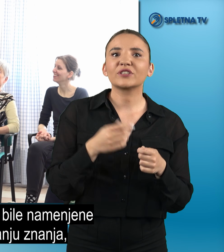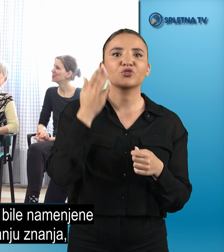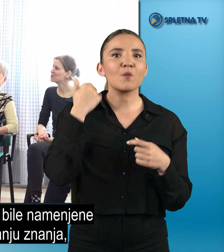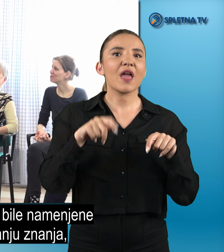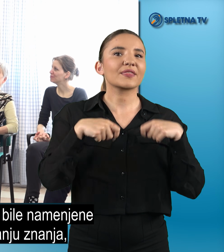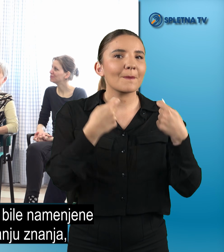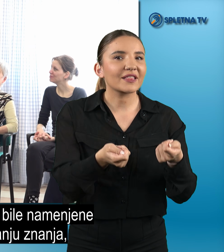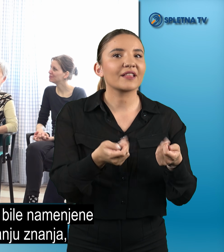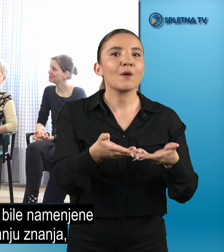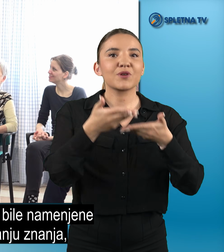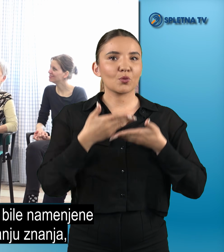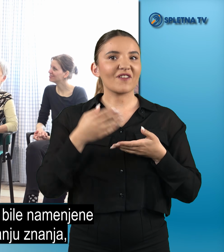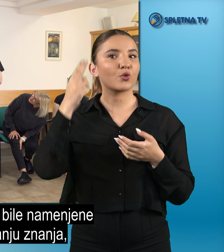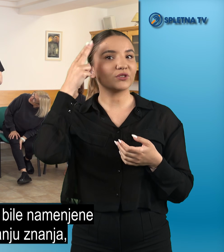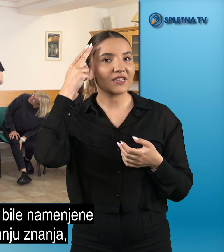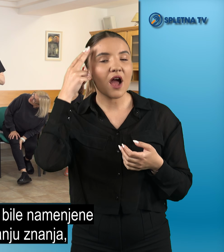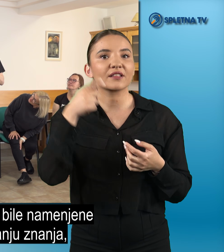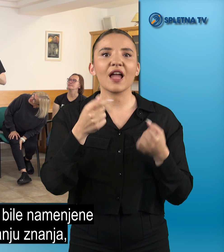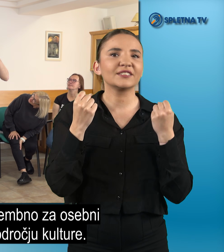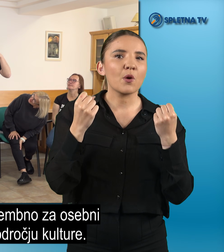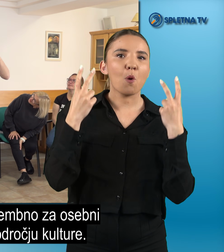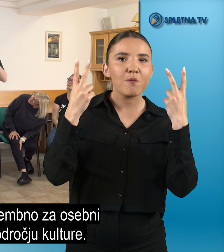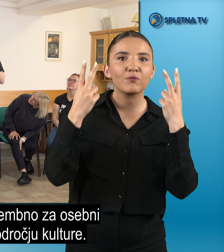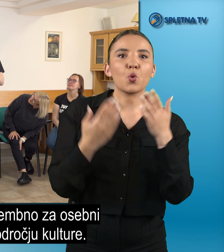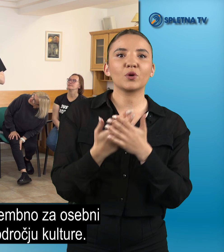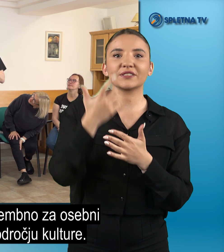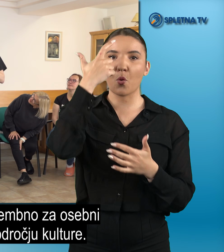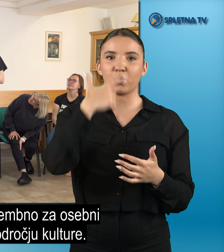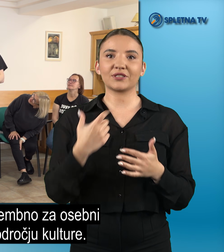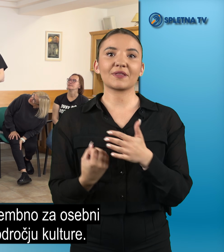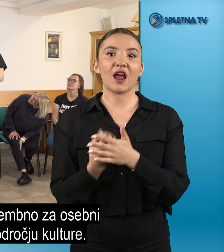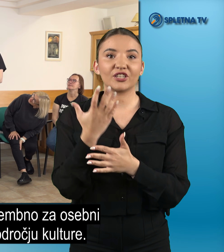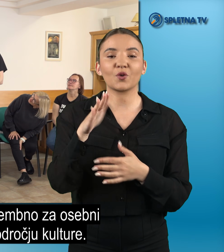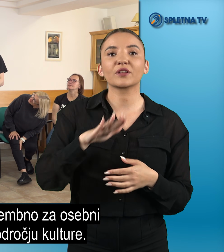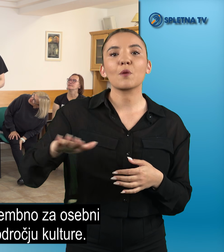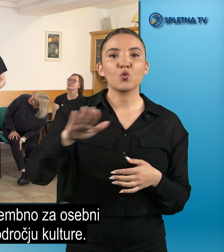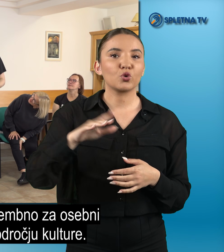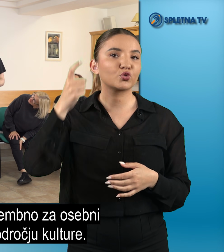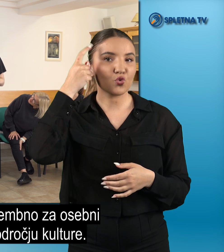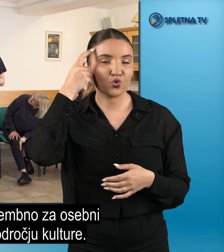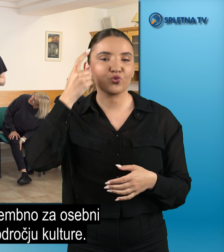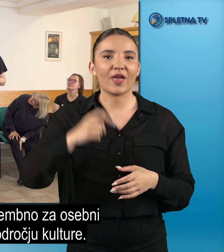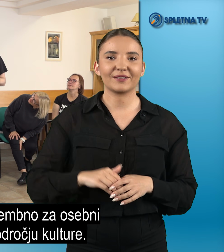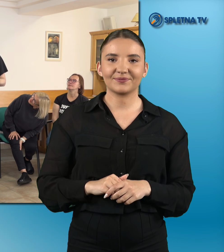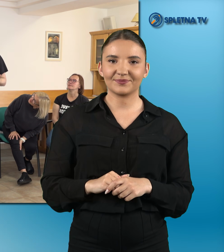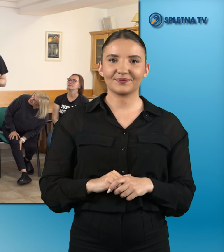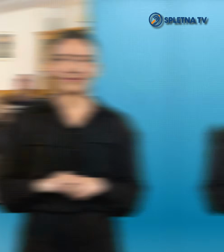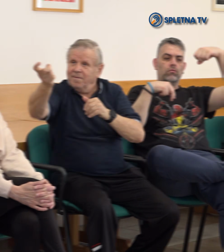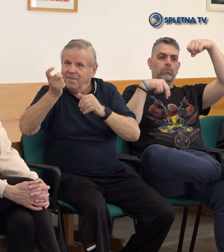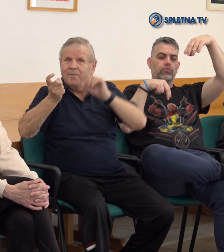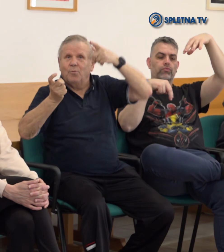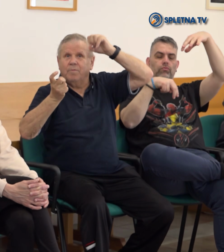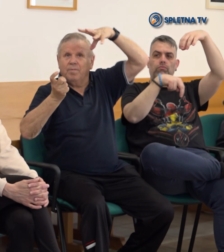Delavnice so bile namenjene pridobivanju znanja, ki je zelo pomembno za osebni razvoj na področju kulture.